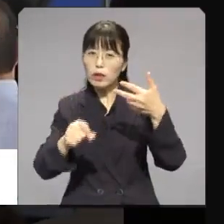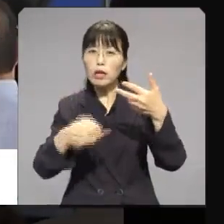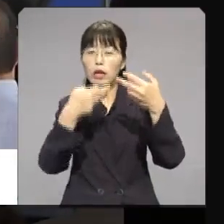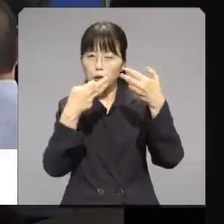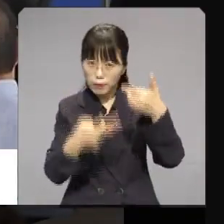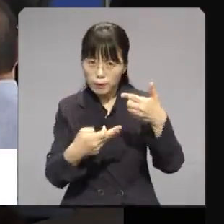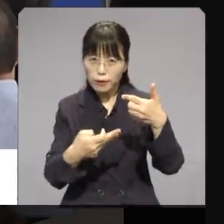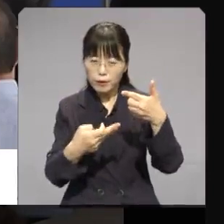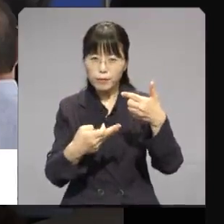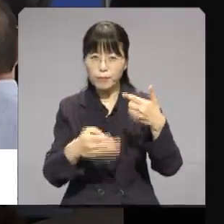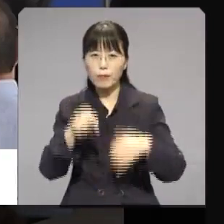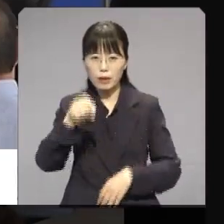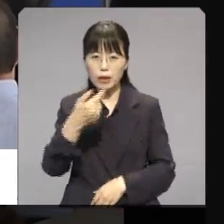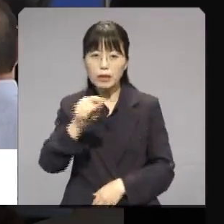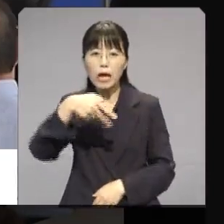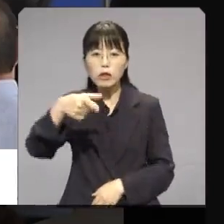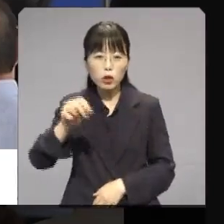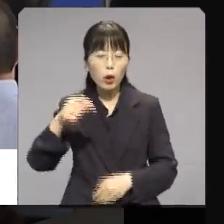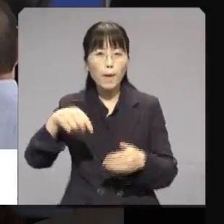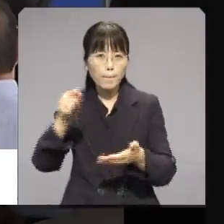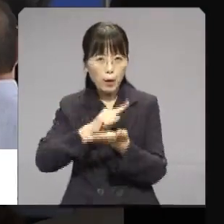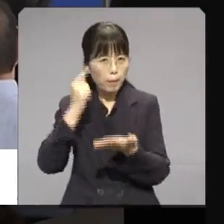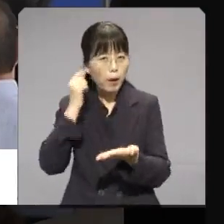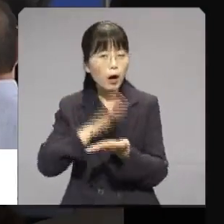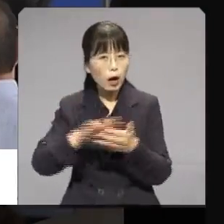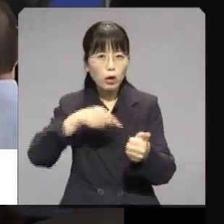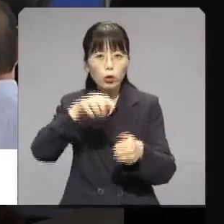인천광역시 교육청 난정평화교육원과